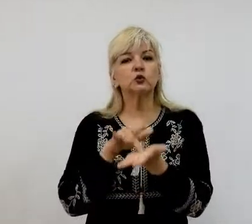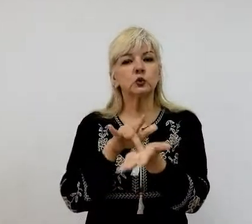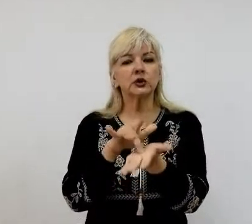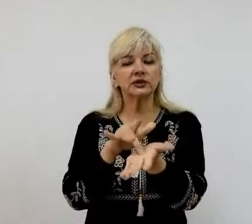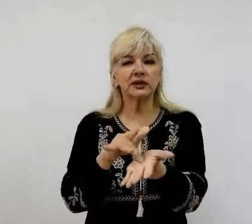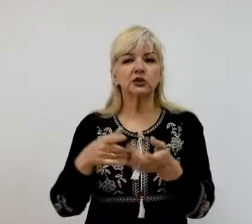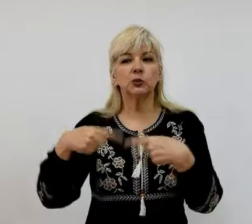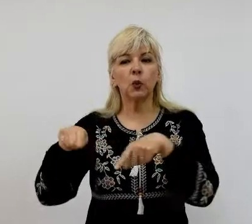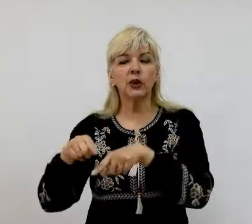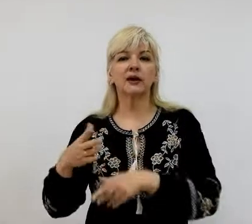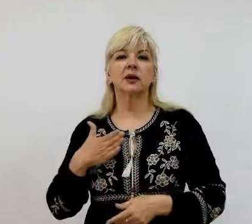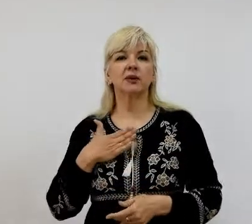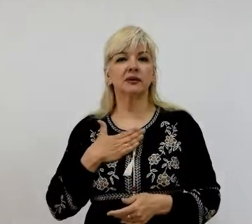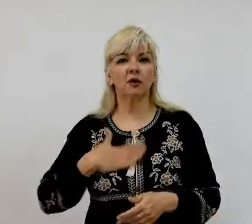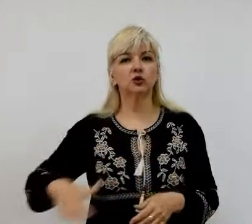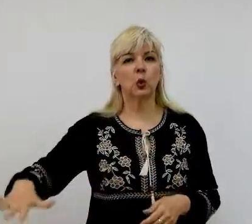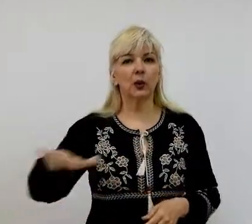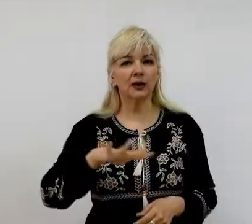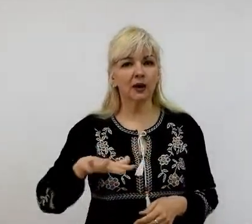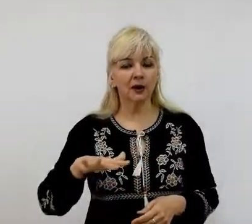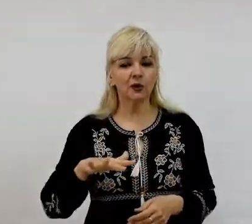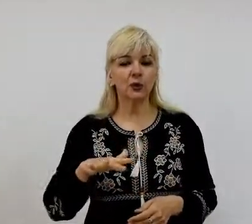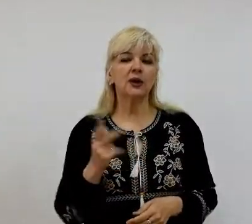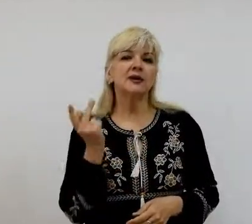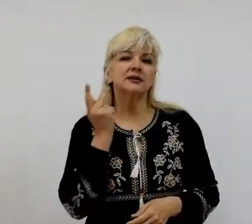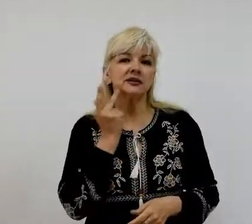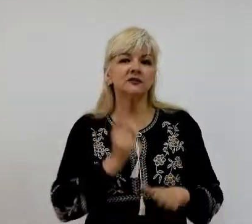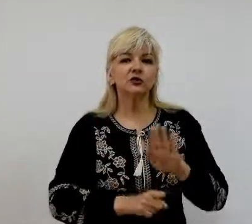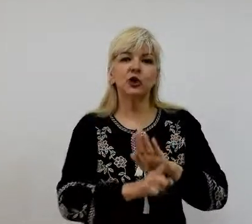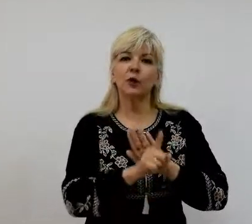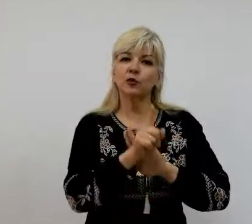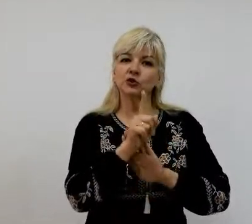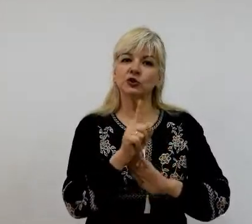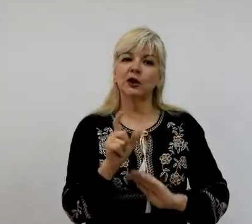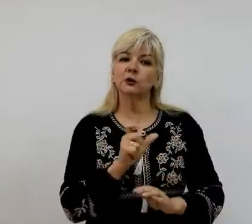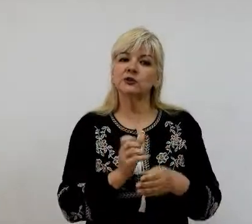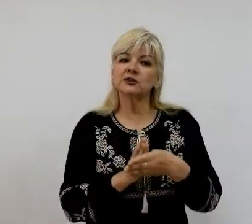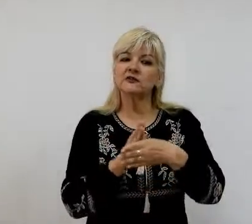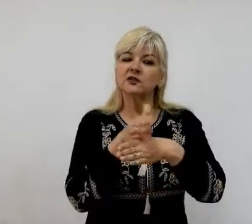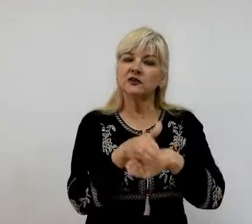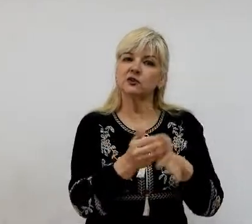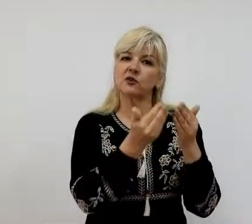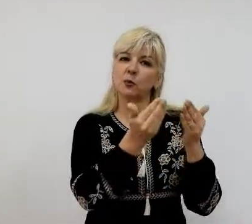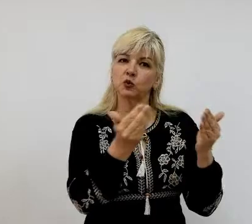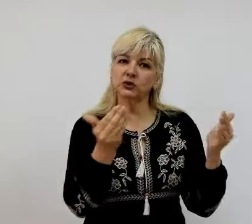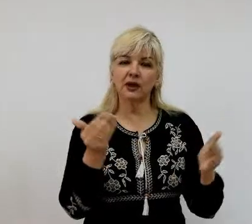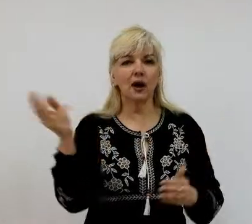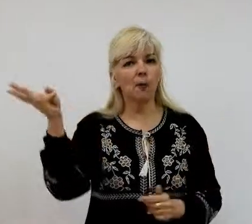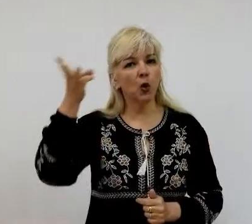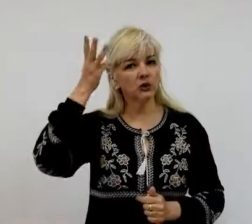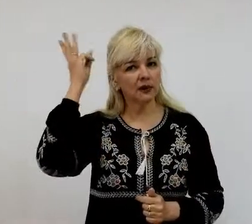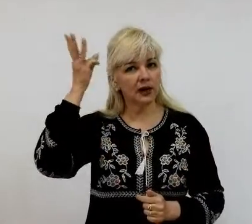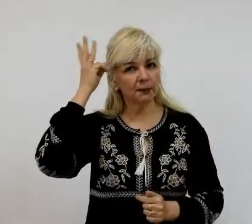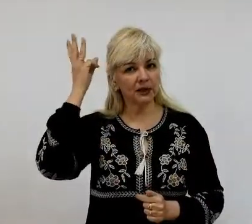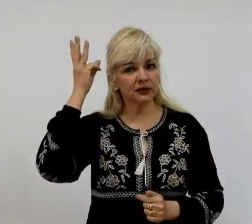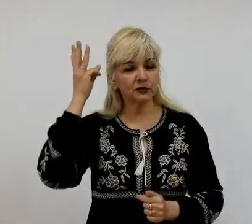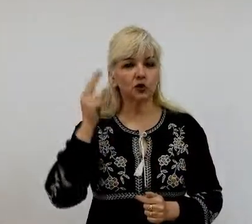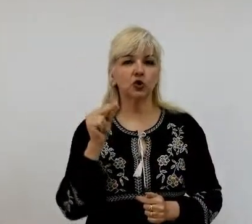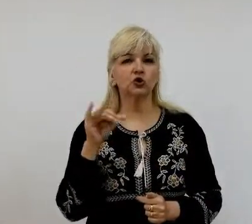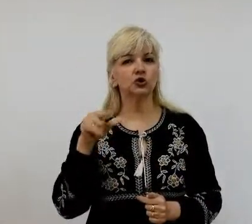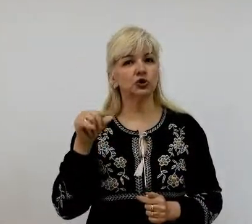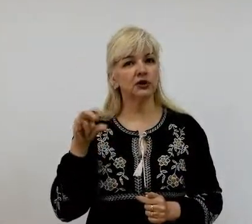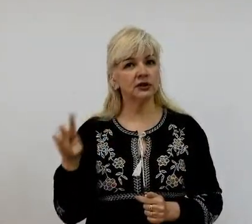святих первоверховних апостолів Петра і Павла. Поряд з музеєм знаходиться каплиця Покрови